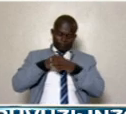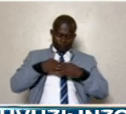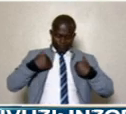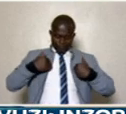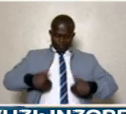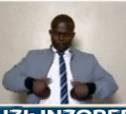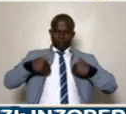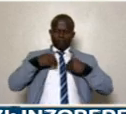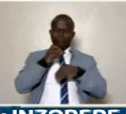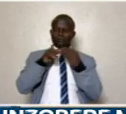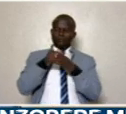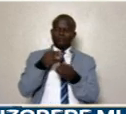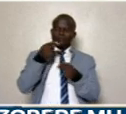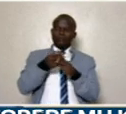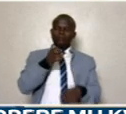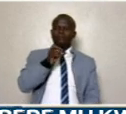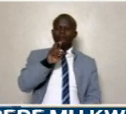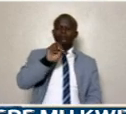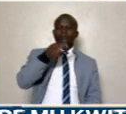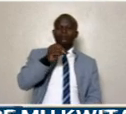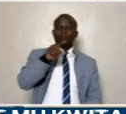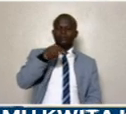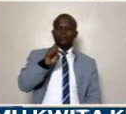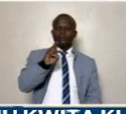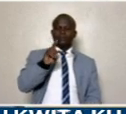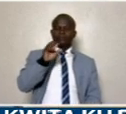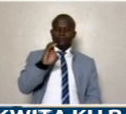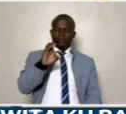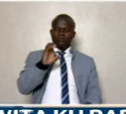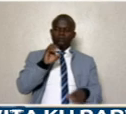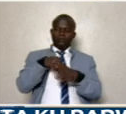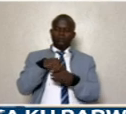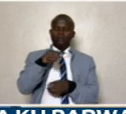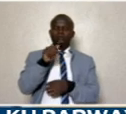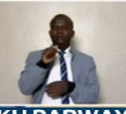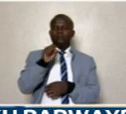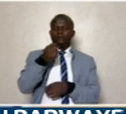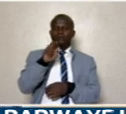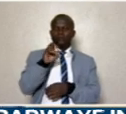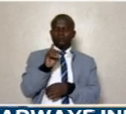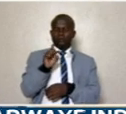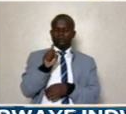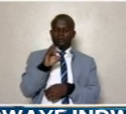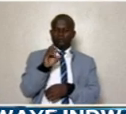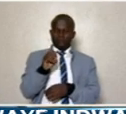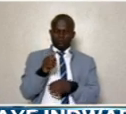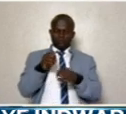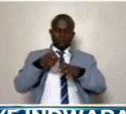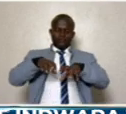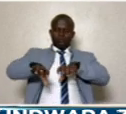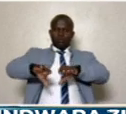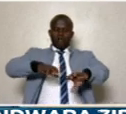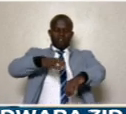ngingo cyangwa se ibyo twita orthopedi cyangwa se arthroscopy, hamwe babaga mu mavi, mu